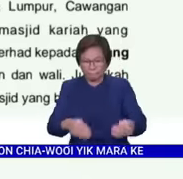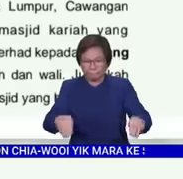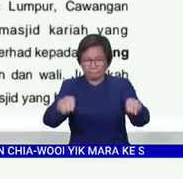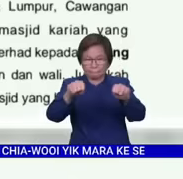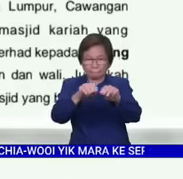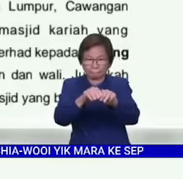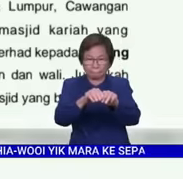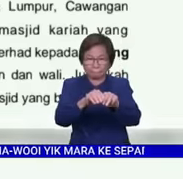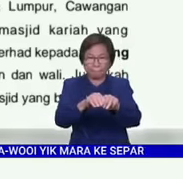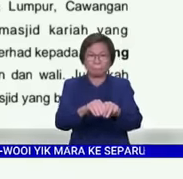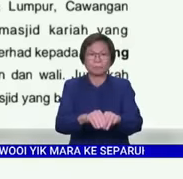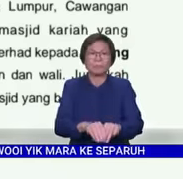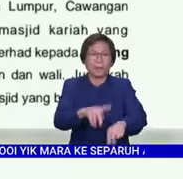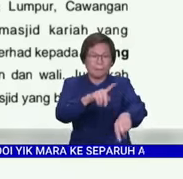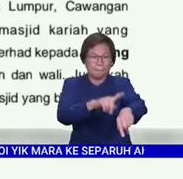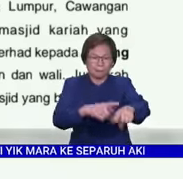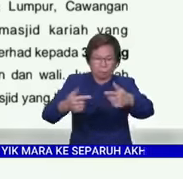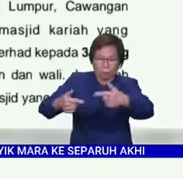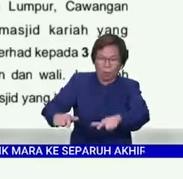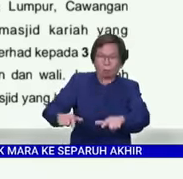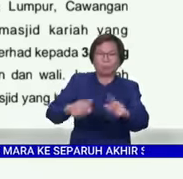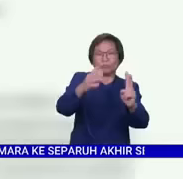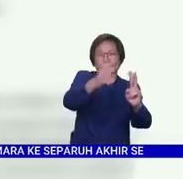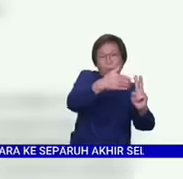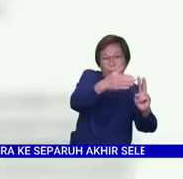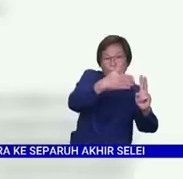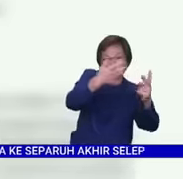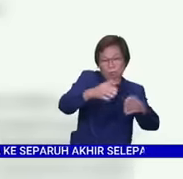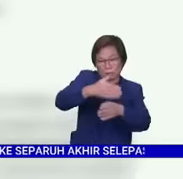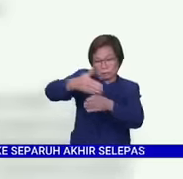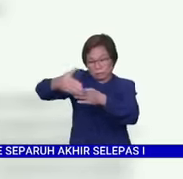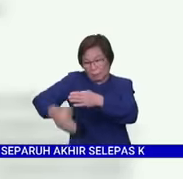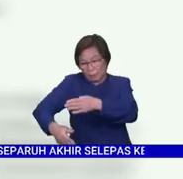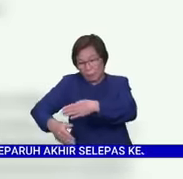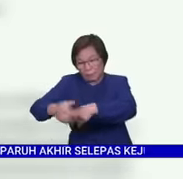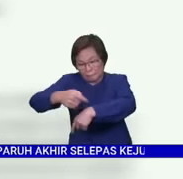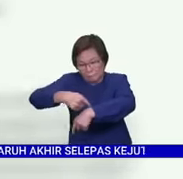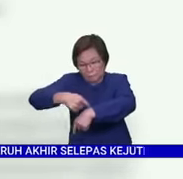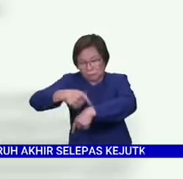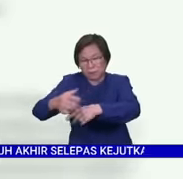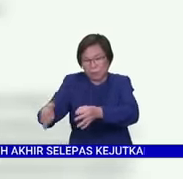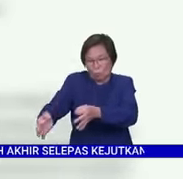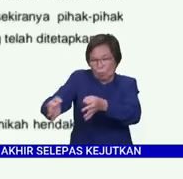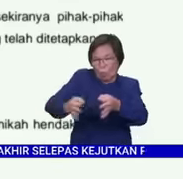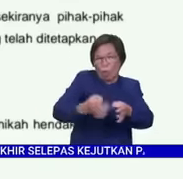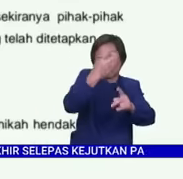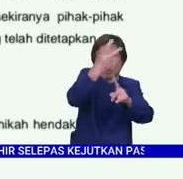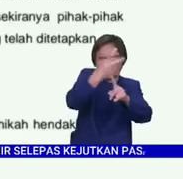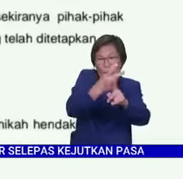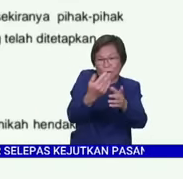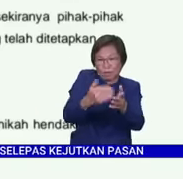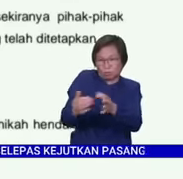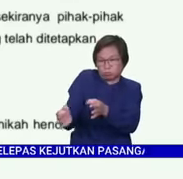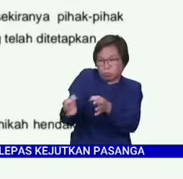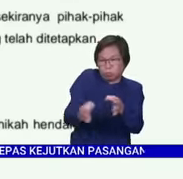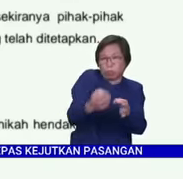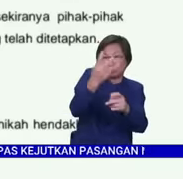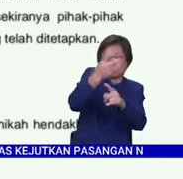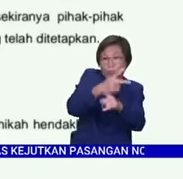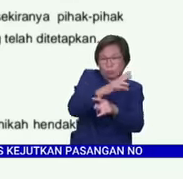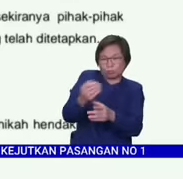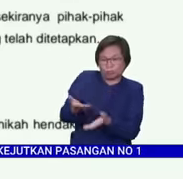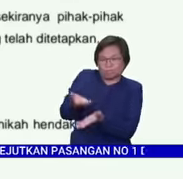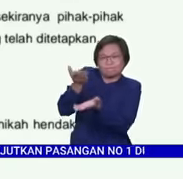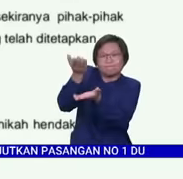berkenaan tak lama sesama tempo kebenaran berkawin yang telah tamat tempo juga dilanjutkan dua bulan lagi dan perlu